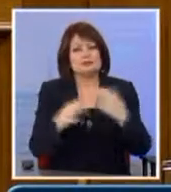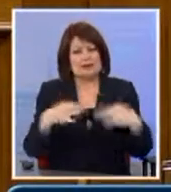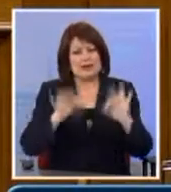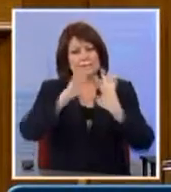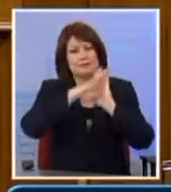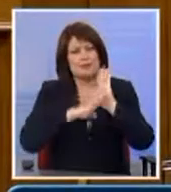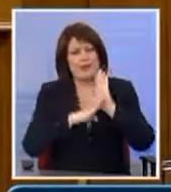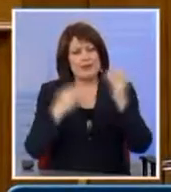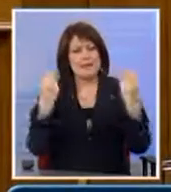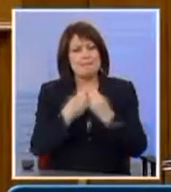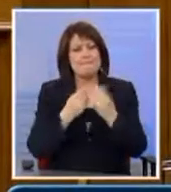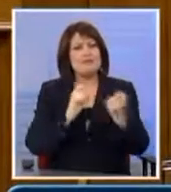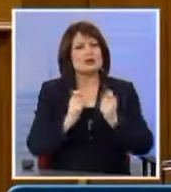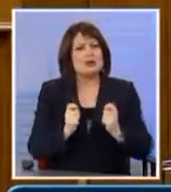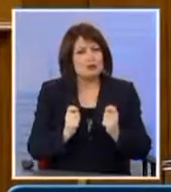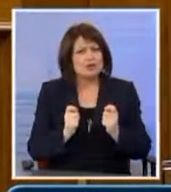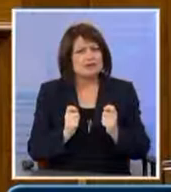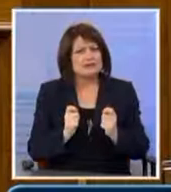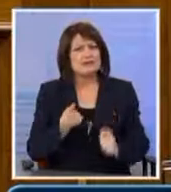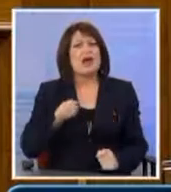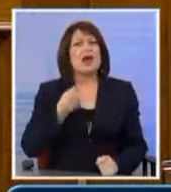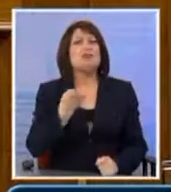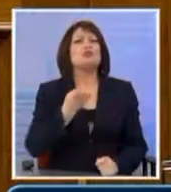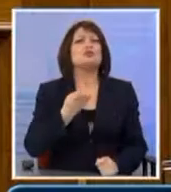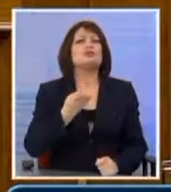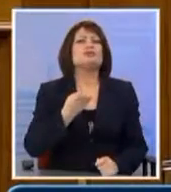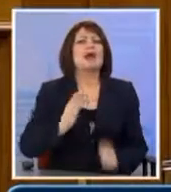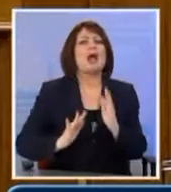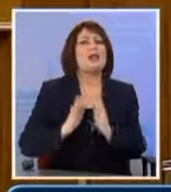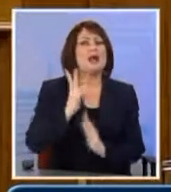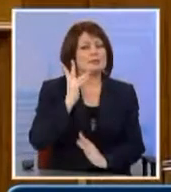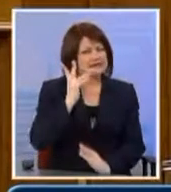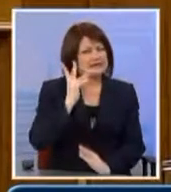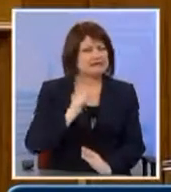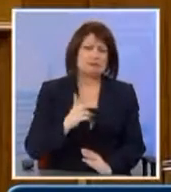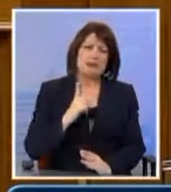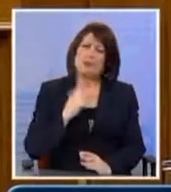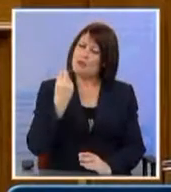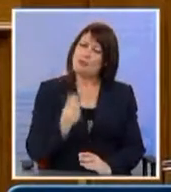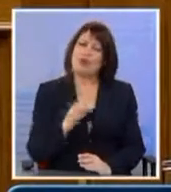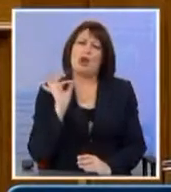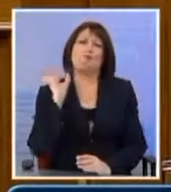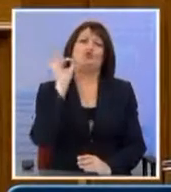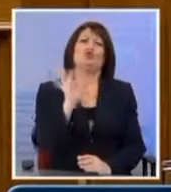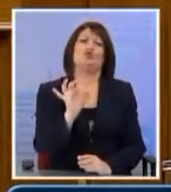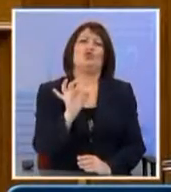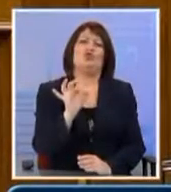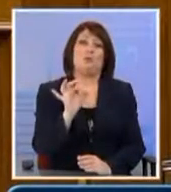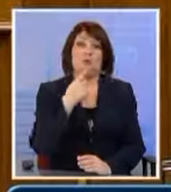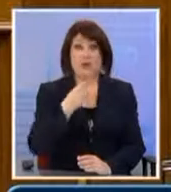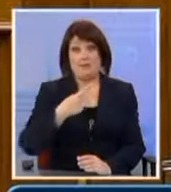προγράμματος οικονομικής προσαρμογής που ο αριθμός οικονομικής ανάπτυξης αναμένεται να είναι καλύτερος από το στόχο που τίθεται στην αρχή του